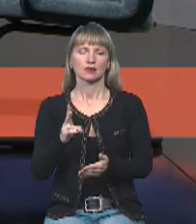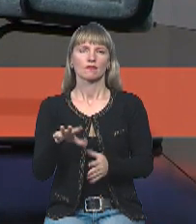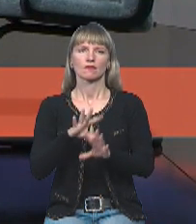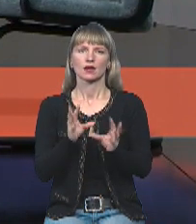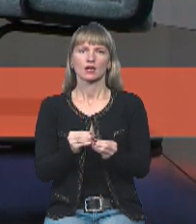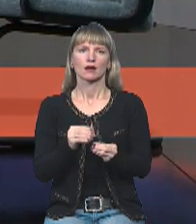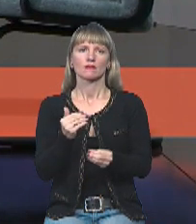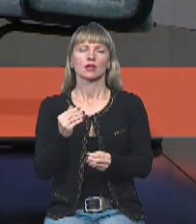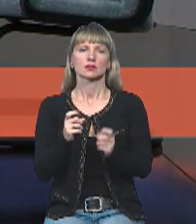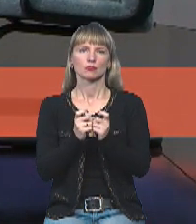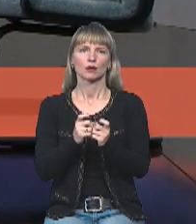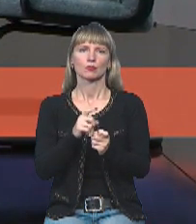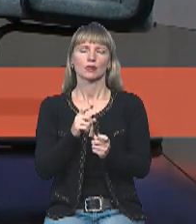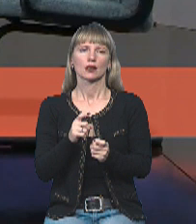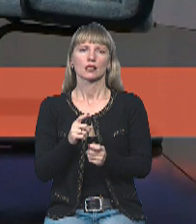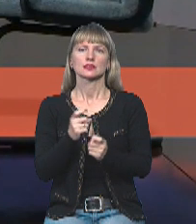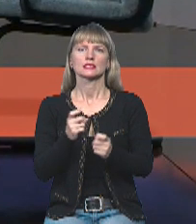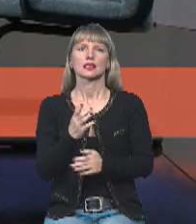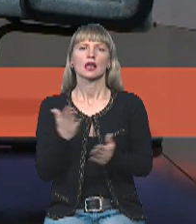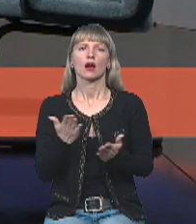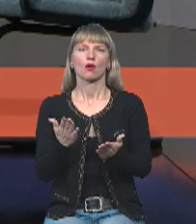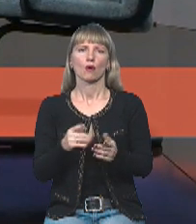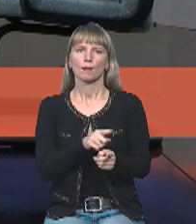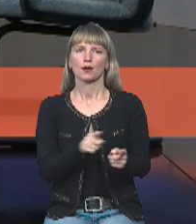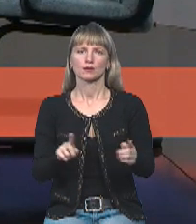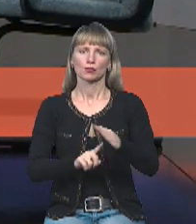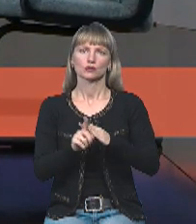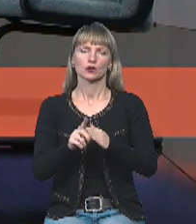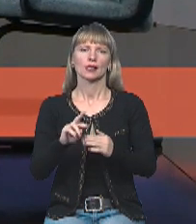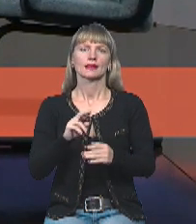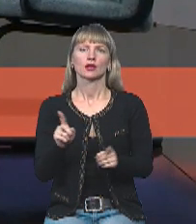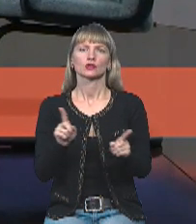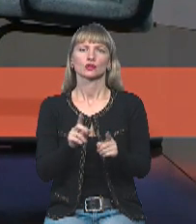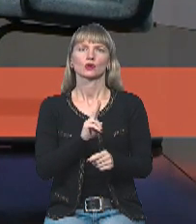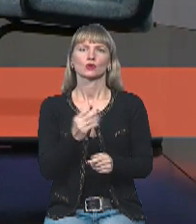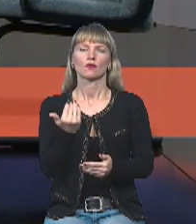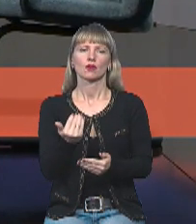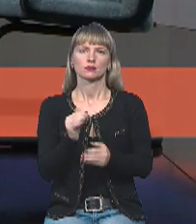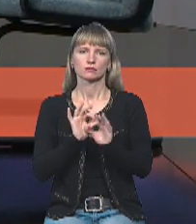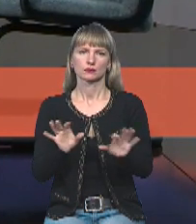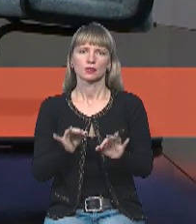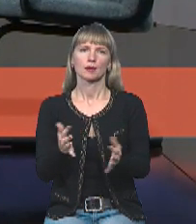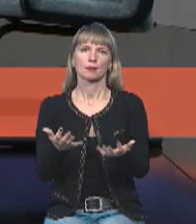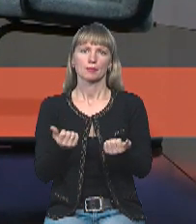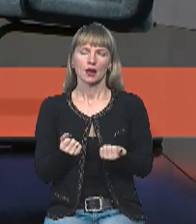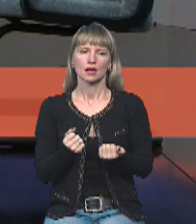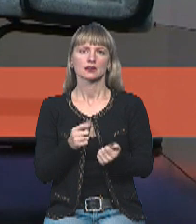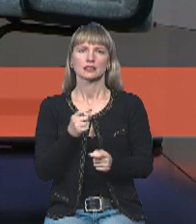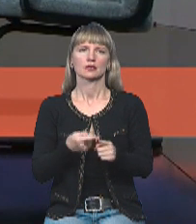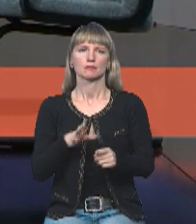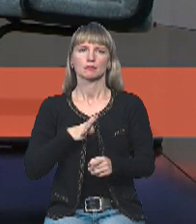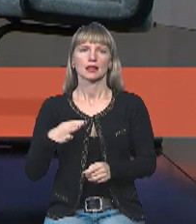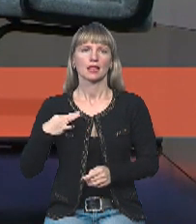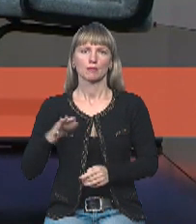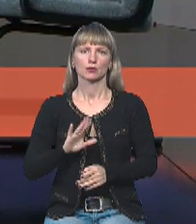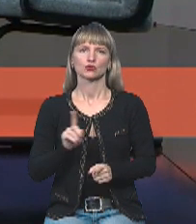боротьбі з якого періоду кожен із вас? Ви від самого початку, як, що і хто вас переконав братися за це, бути небайдужим